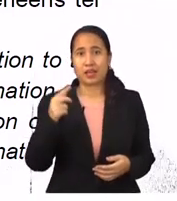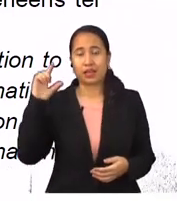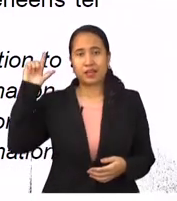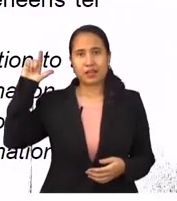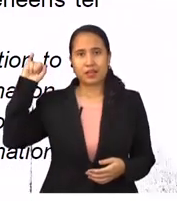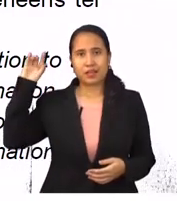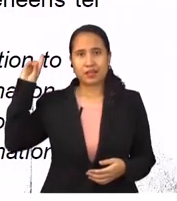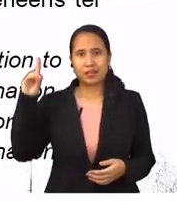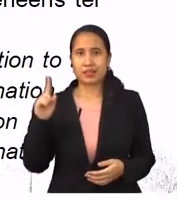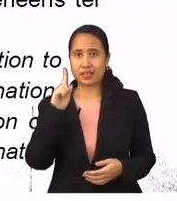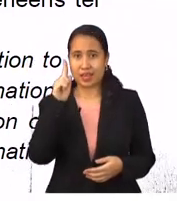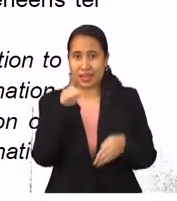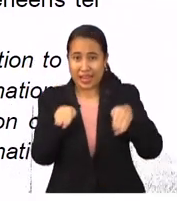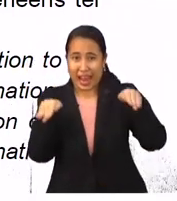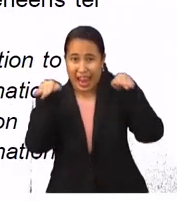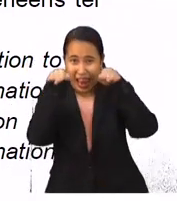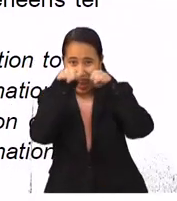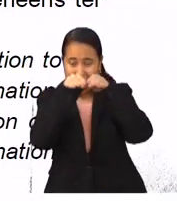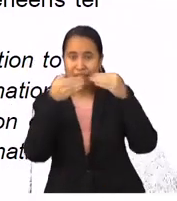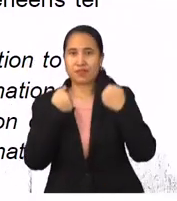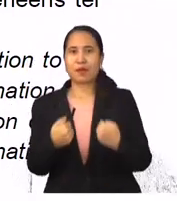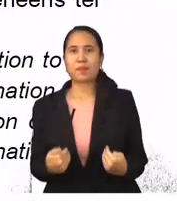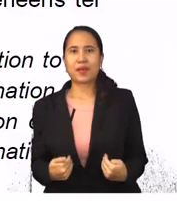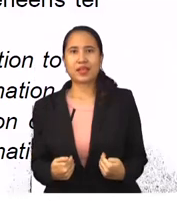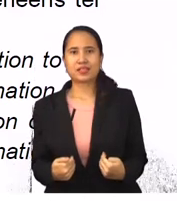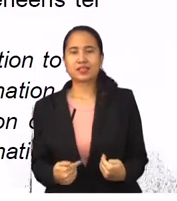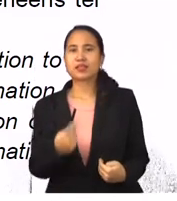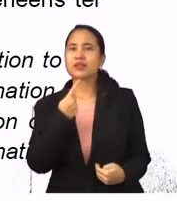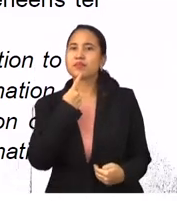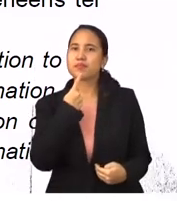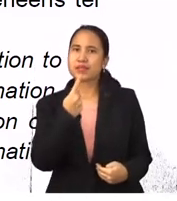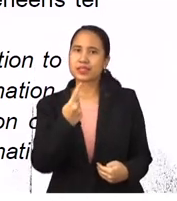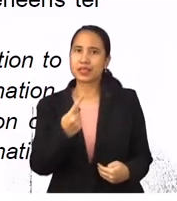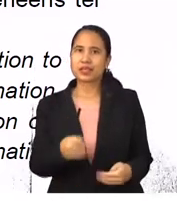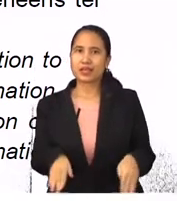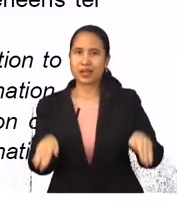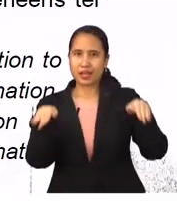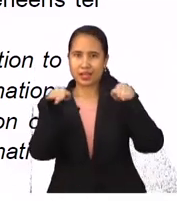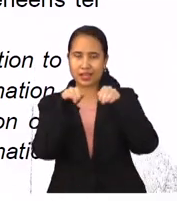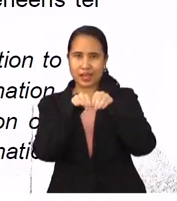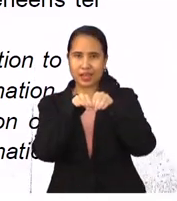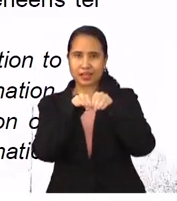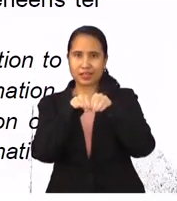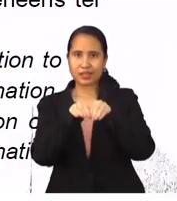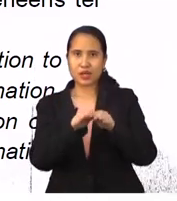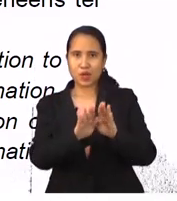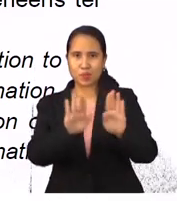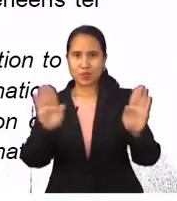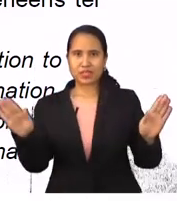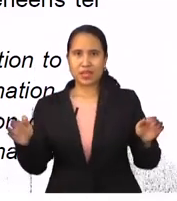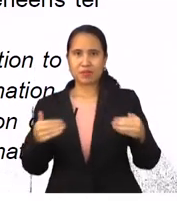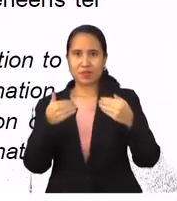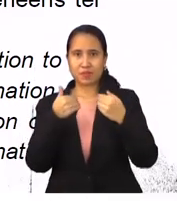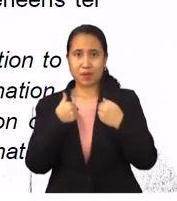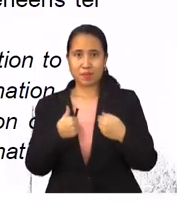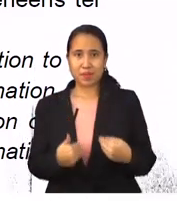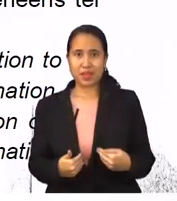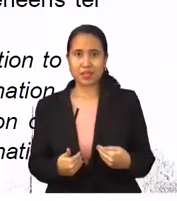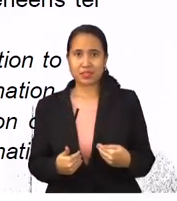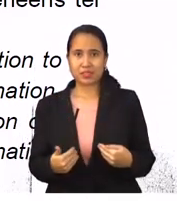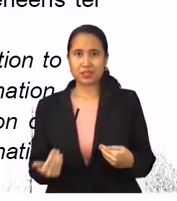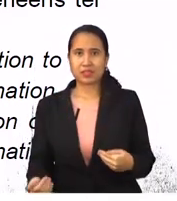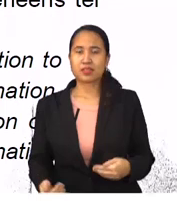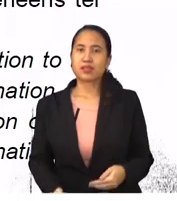het gelijkheidsbeginsel. Hetgeen inhoudt dat in gelijke gevallen gelijke bescherming van personen en goederen moet